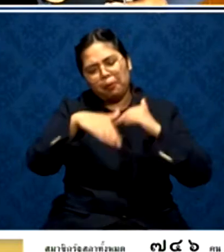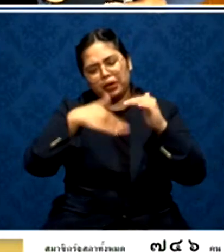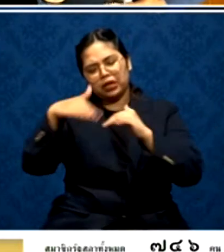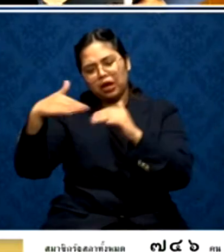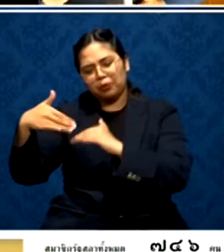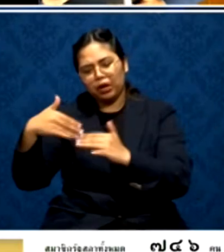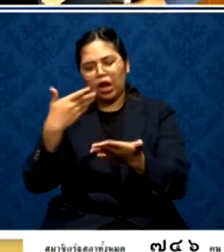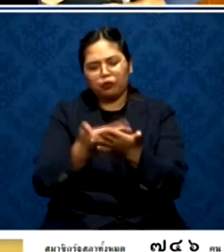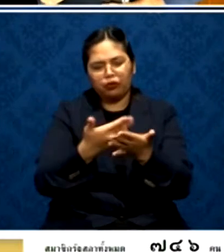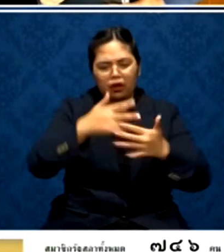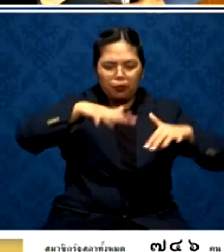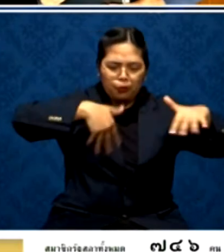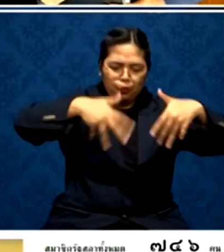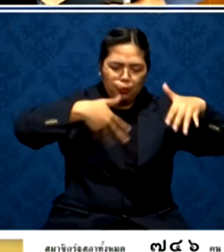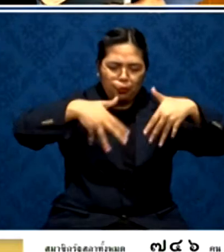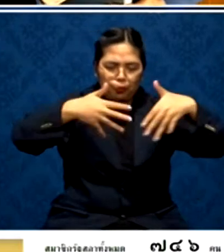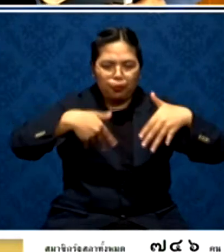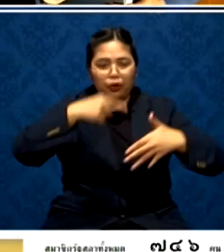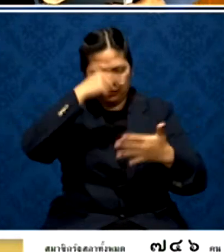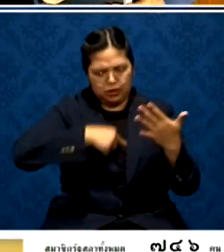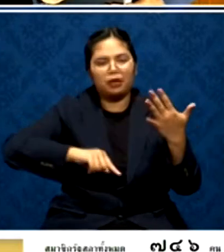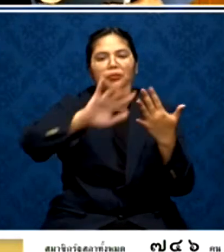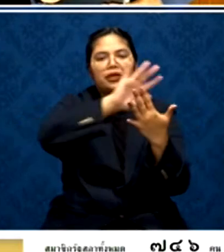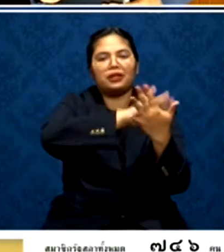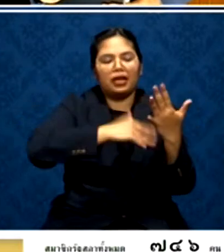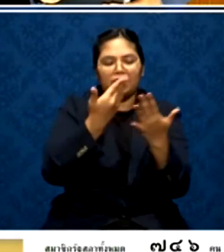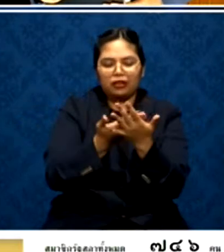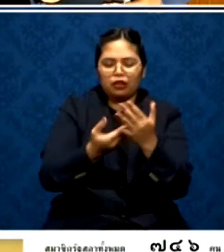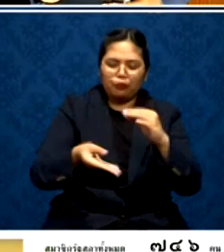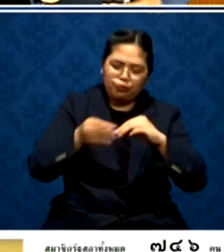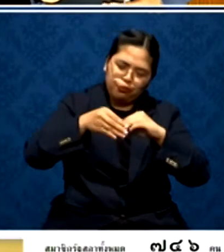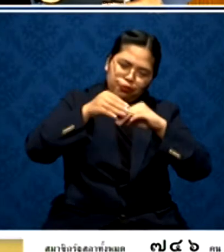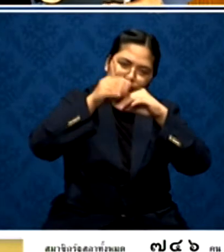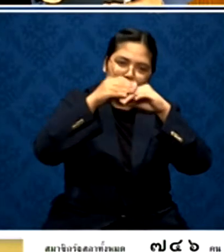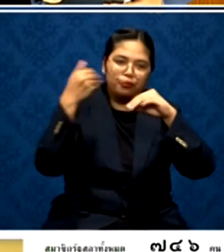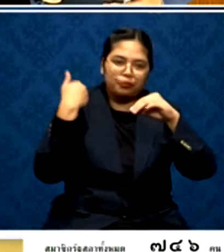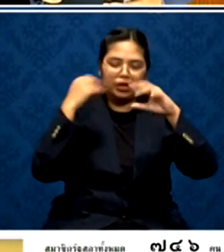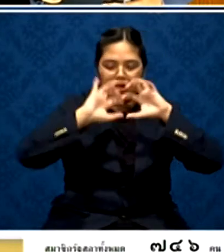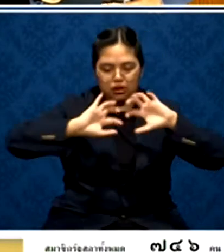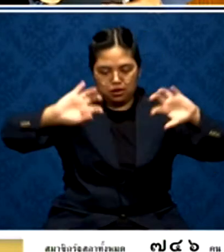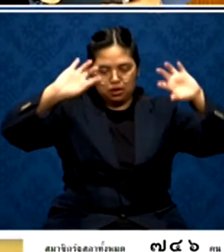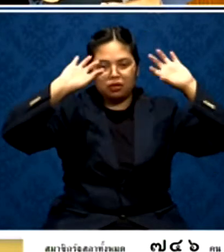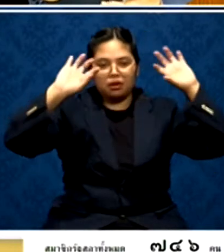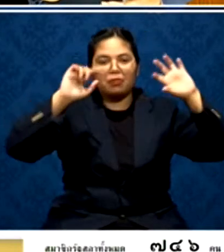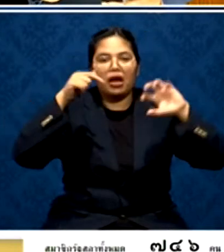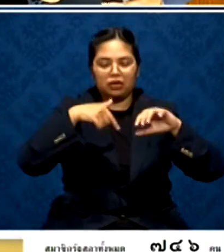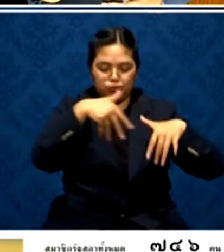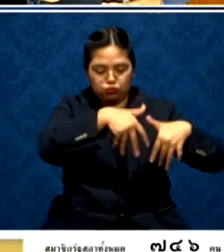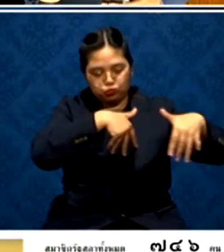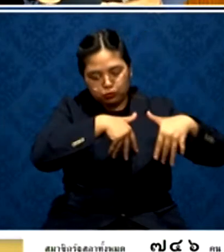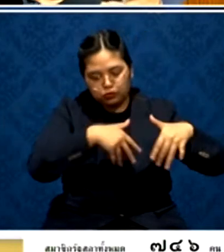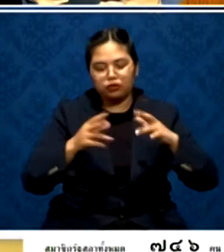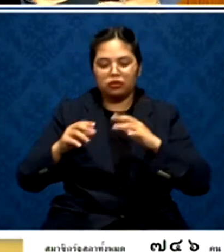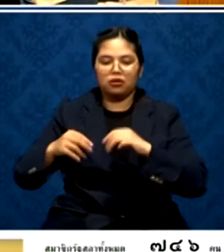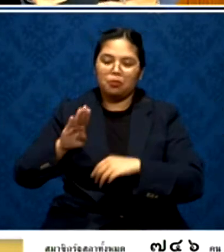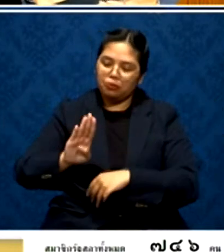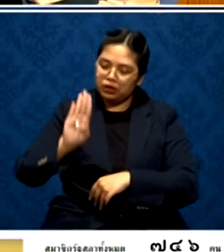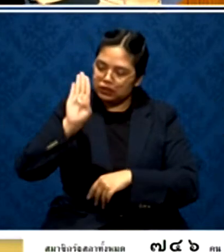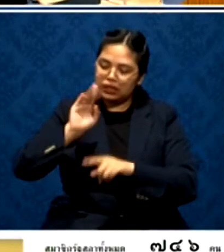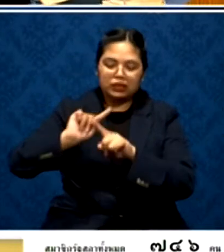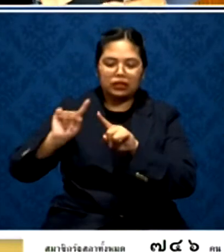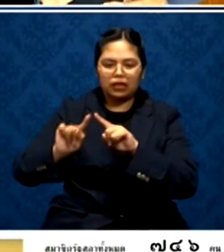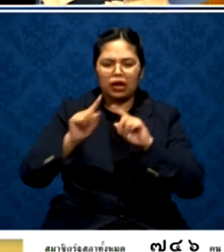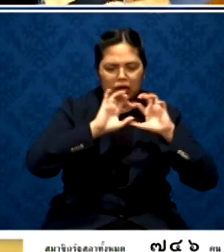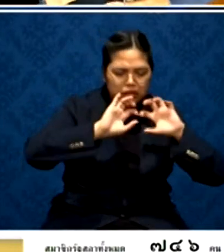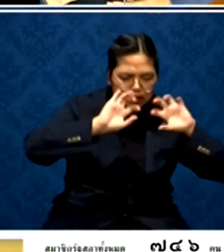ายได้ให้แก่ประเทศและรัฐบาลจะเป็นกำลังหลักพร้อมกับภาคประชาชนภาคเอกชนและส่วน